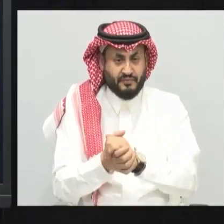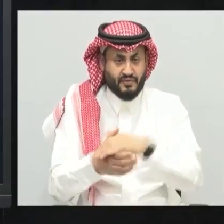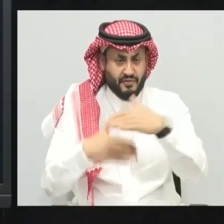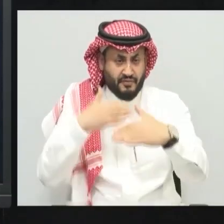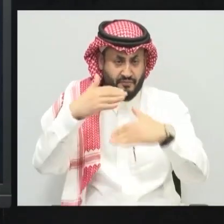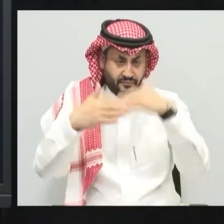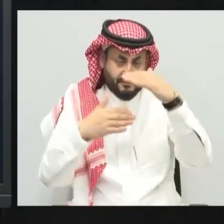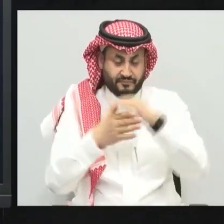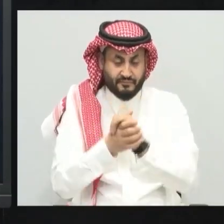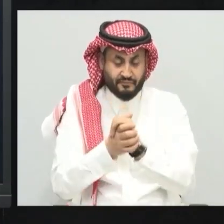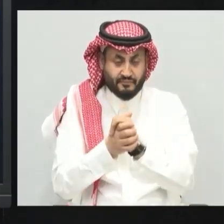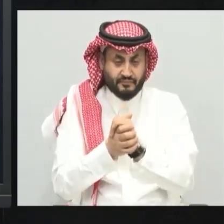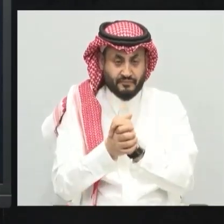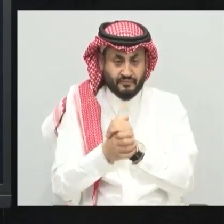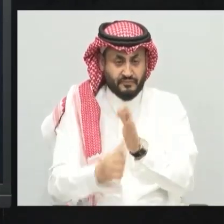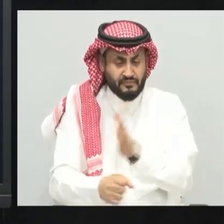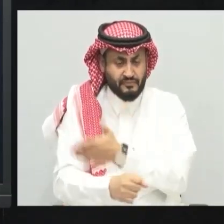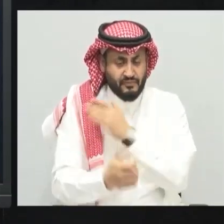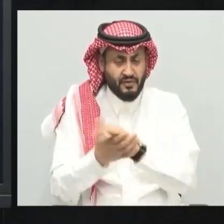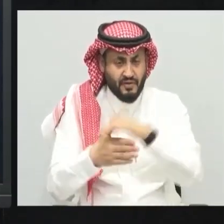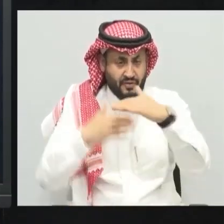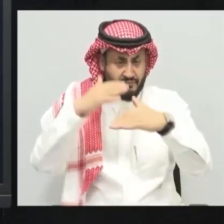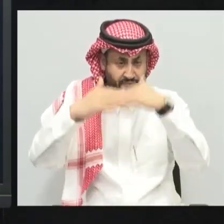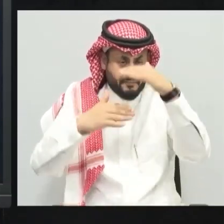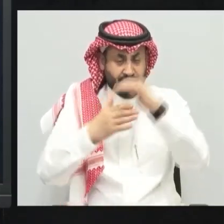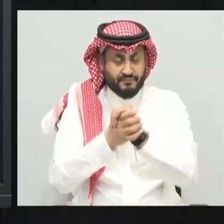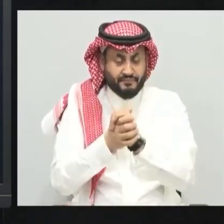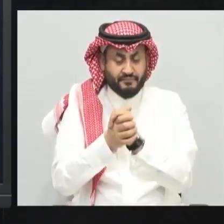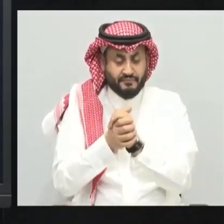المشاريع وساهم ذلك في نموهم